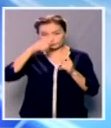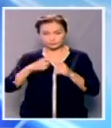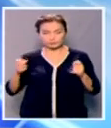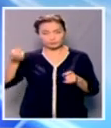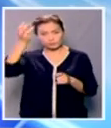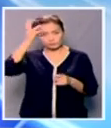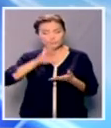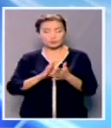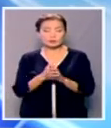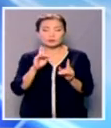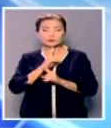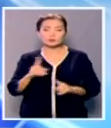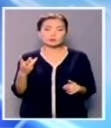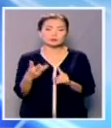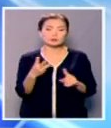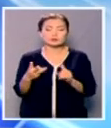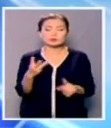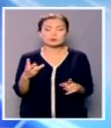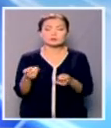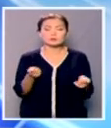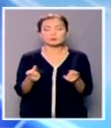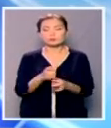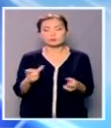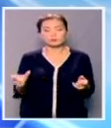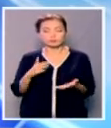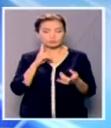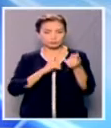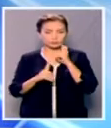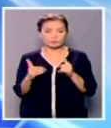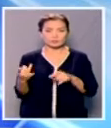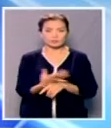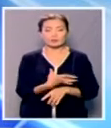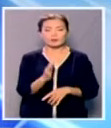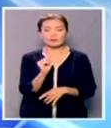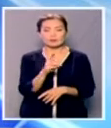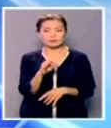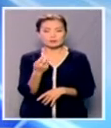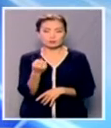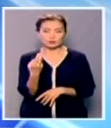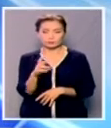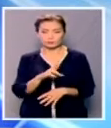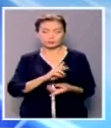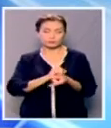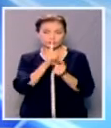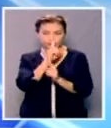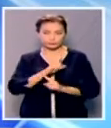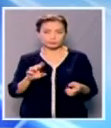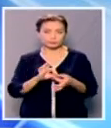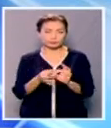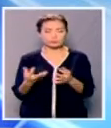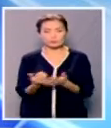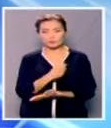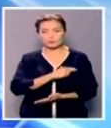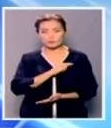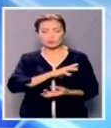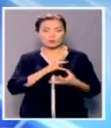атап өтетін жайт, облыстағы үшінші сектордың белді мүшелерімен болған жиын тұңғыш рет фасилитация форматында өтті. Мұның мәнісі нәтижелі